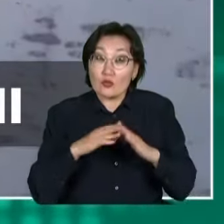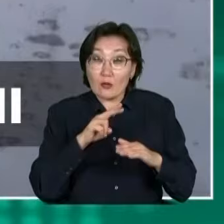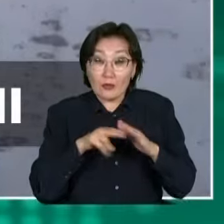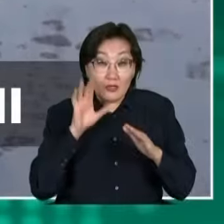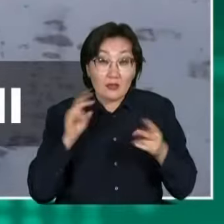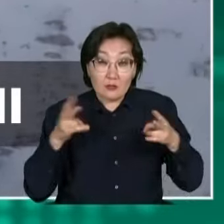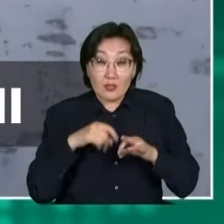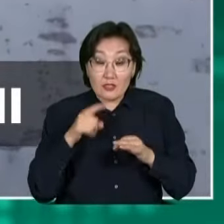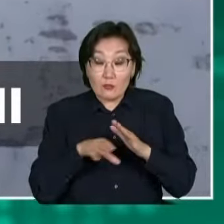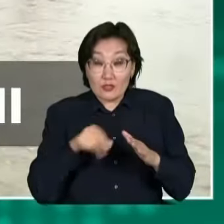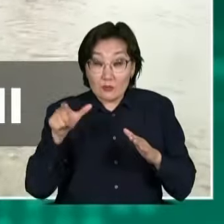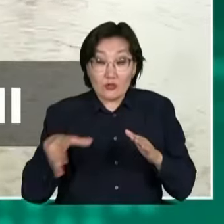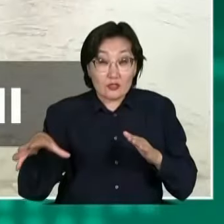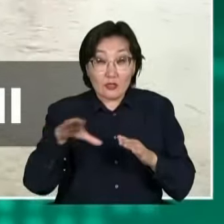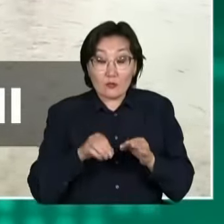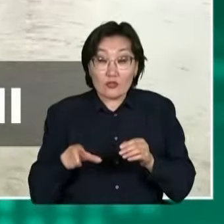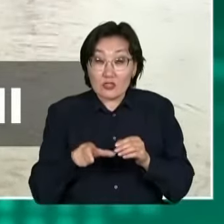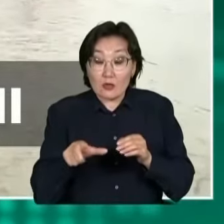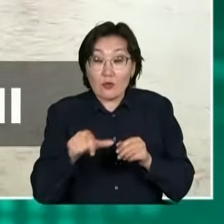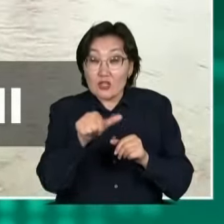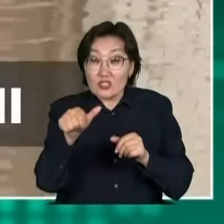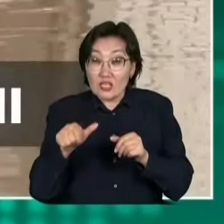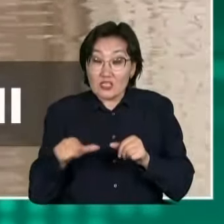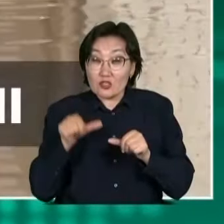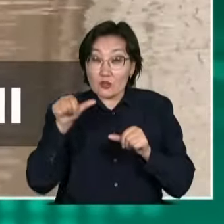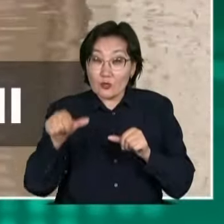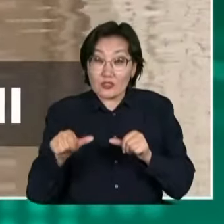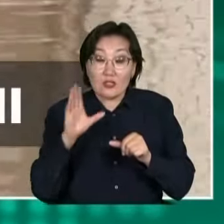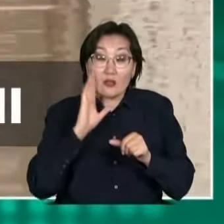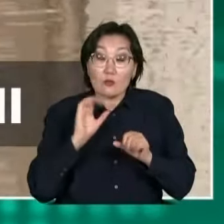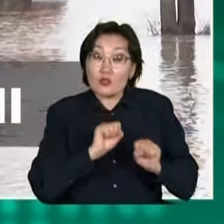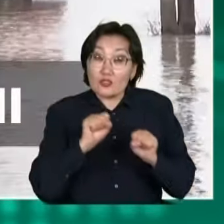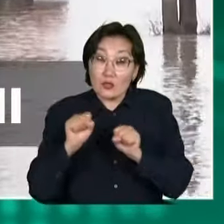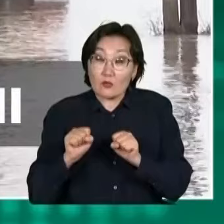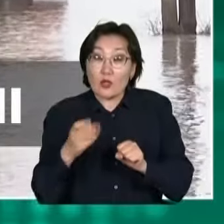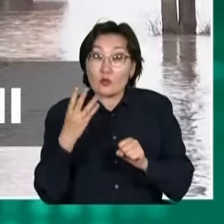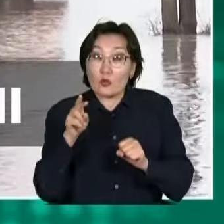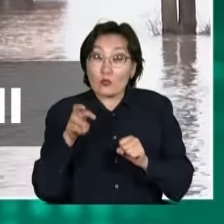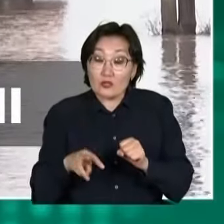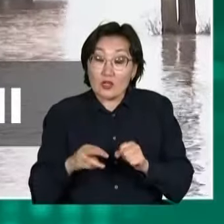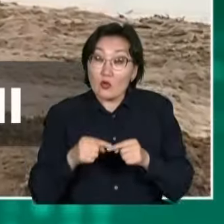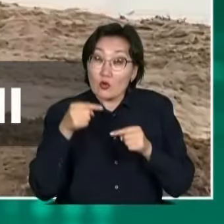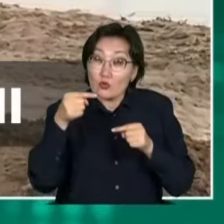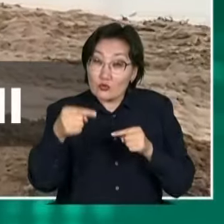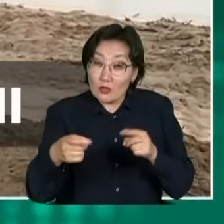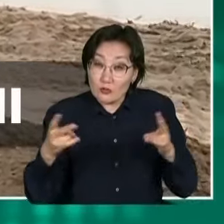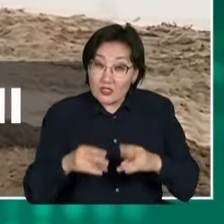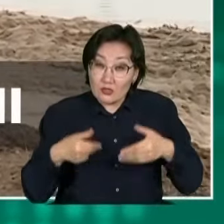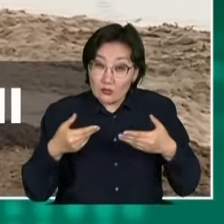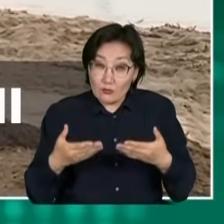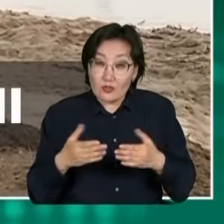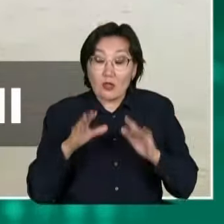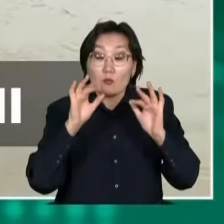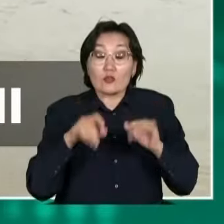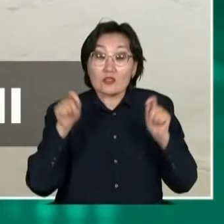Сондықтан депутат Қазақстандағы барлық өзендер жағасының ерекше су қорғау аймағын 4 шақырымға дейін ұзартуды ұсынып отыр. Қар мен